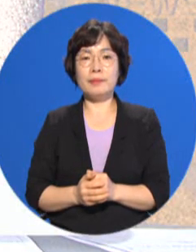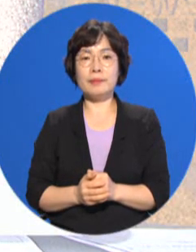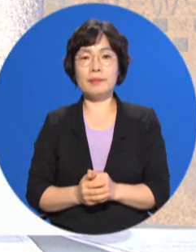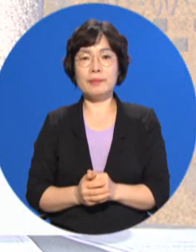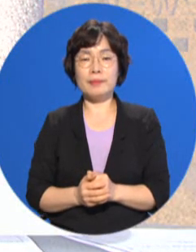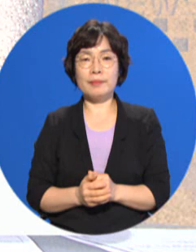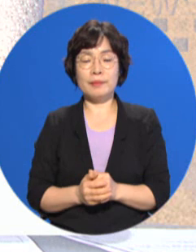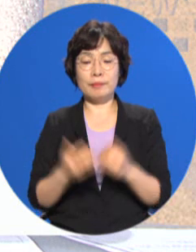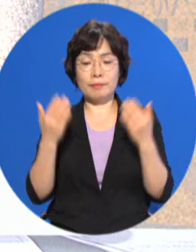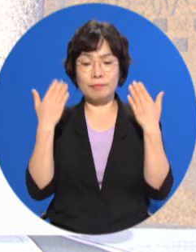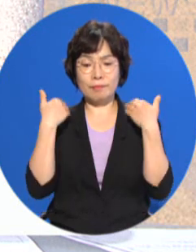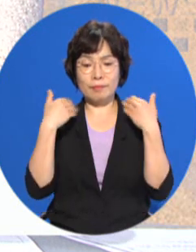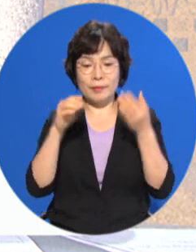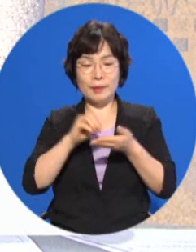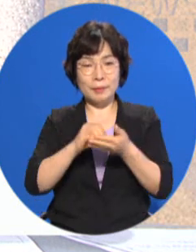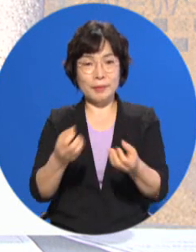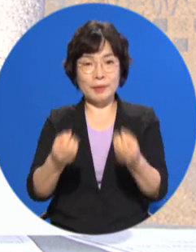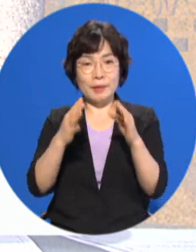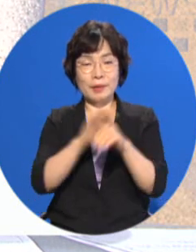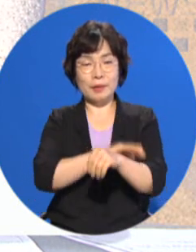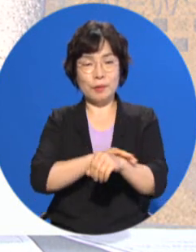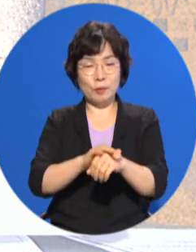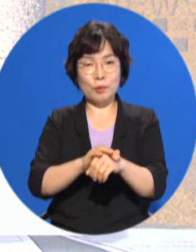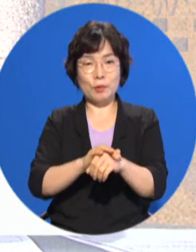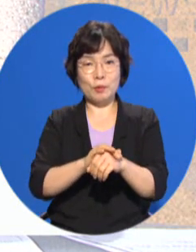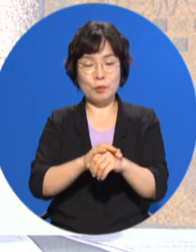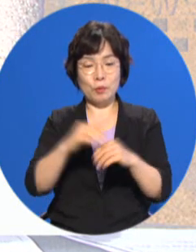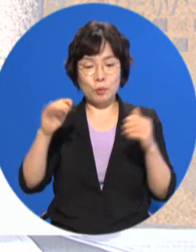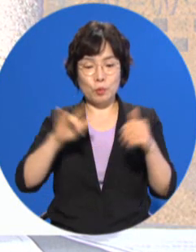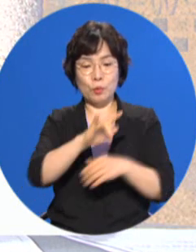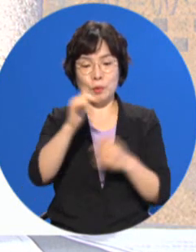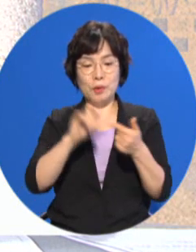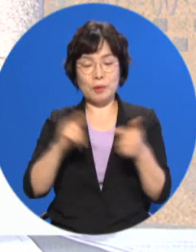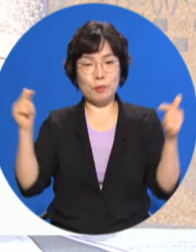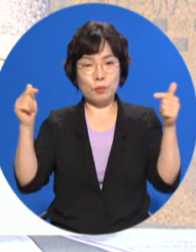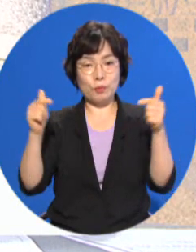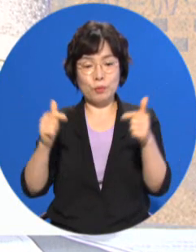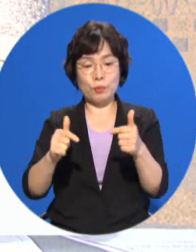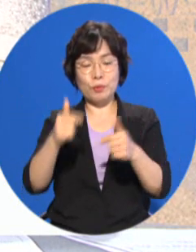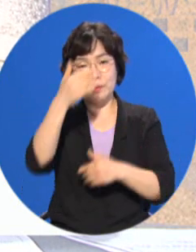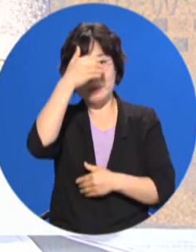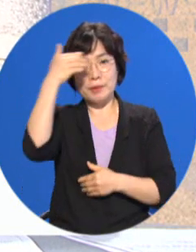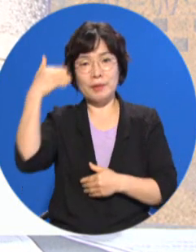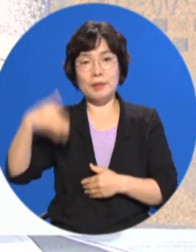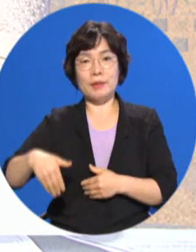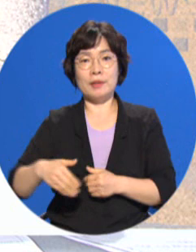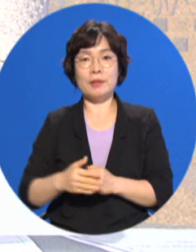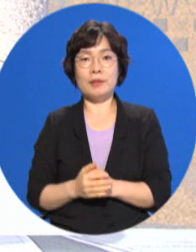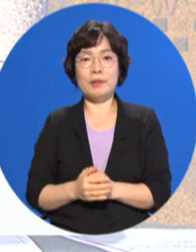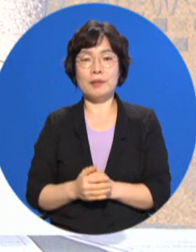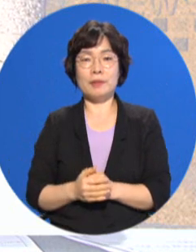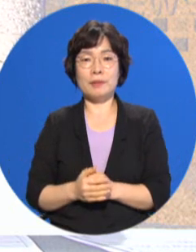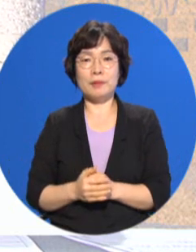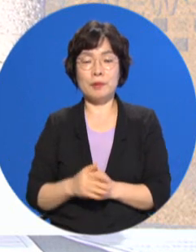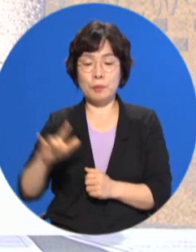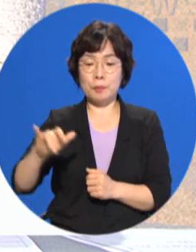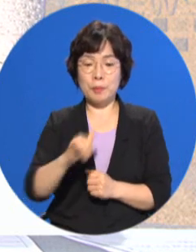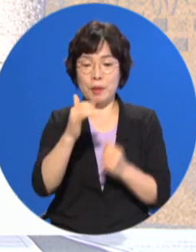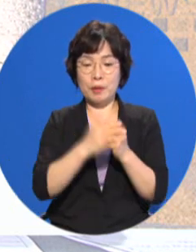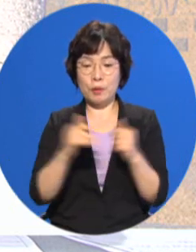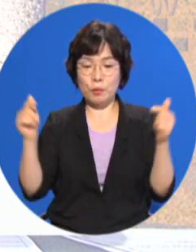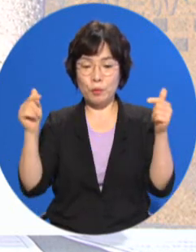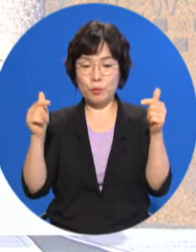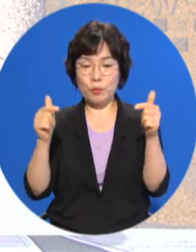네, 이렇게라도 입학식이 열릴 수 있을 만큼 사태가 진전 국면을 보여서 참 다행입니다. 네, 이렇게 코로나19